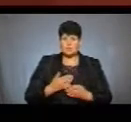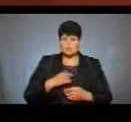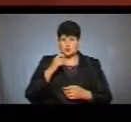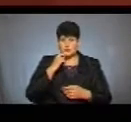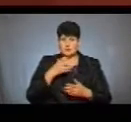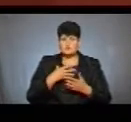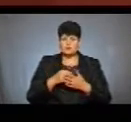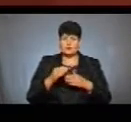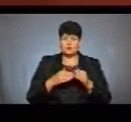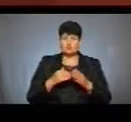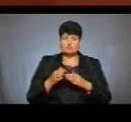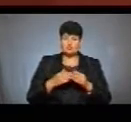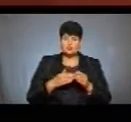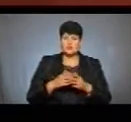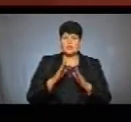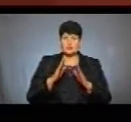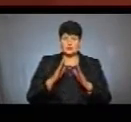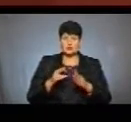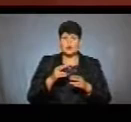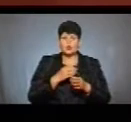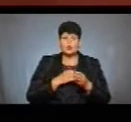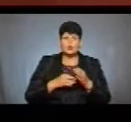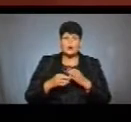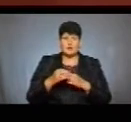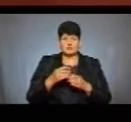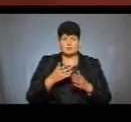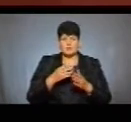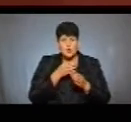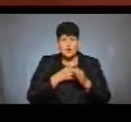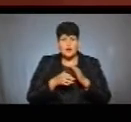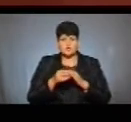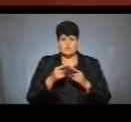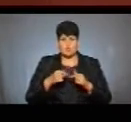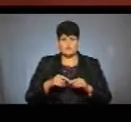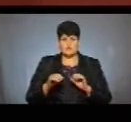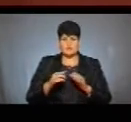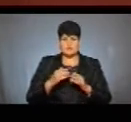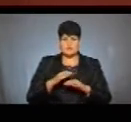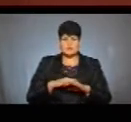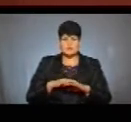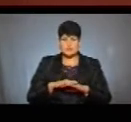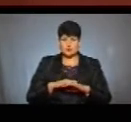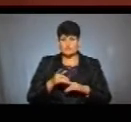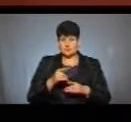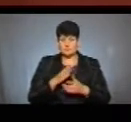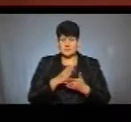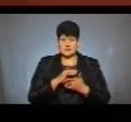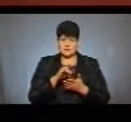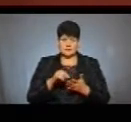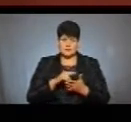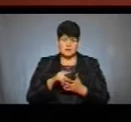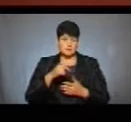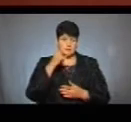якісь стратегічні моменти, бути своєрідним дорадчим органом від народу. Власне, ми працюємо наживо. Якщо у вас є запитання до наших спікерів, телефонуйте.